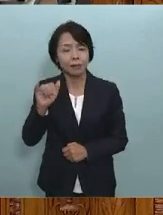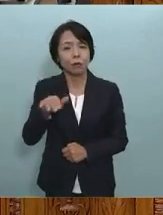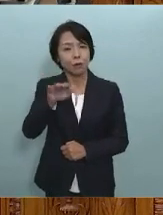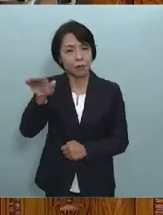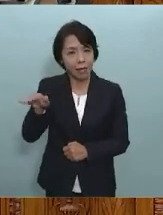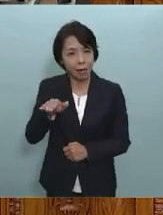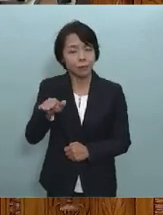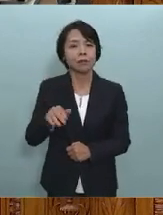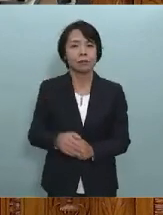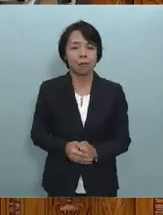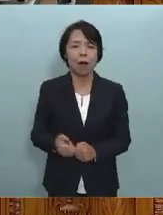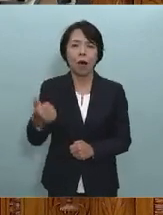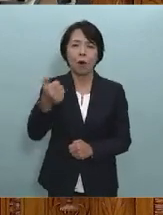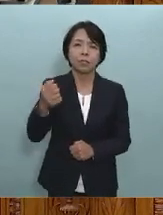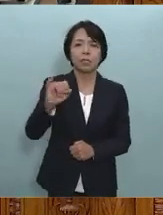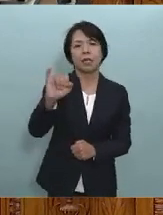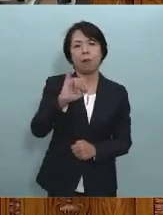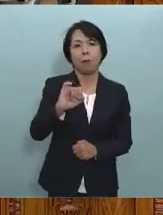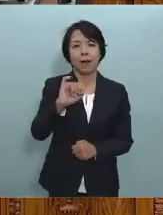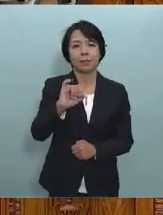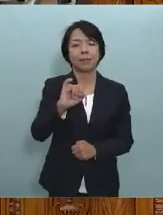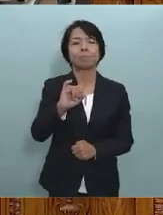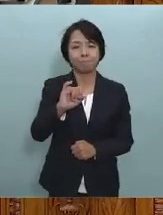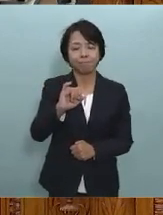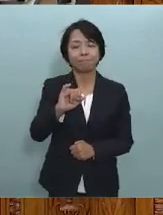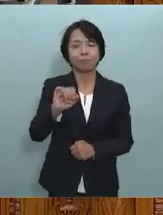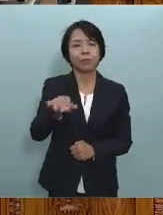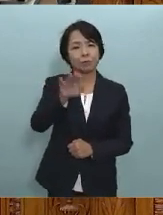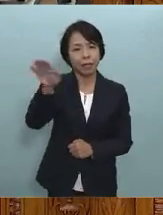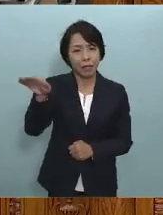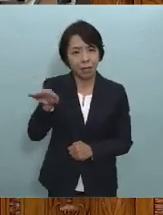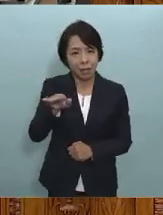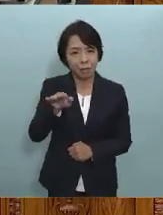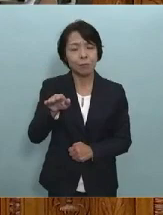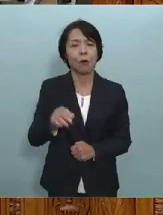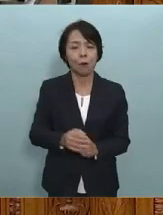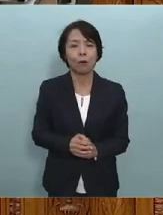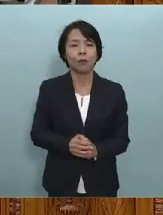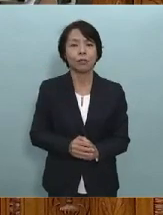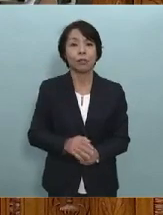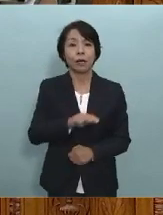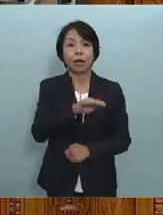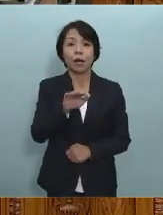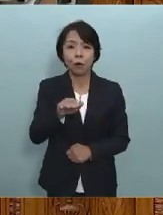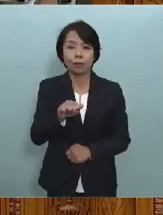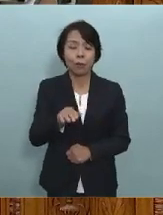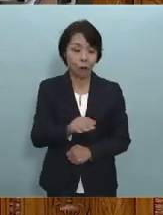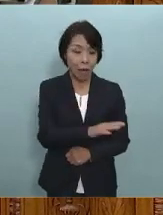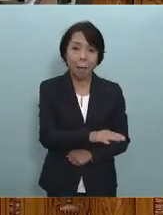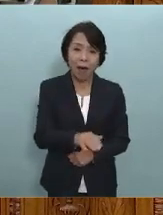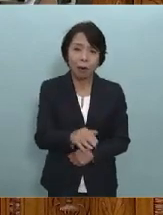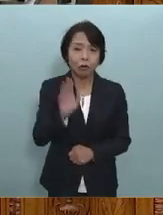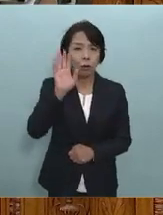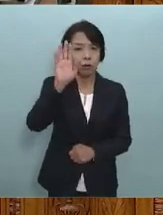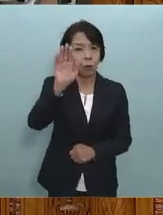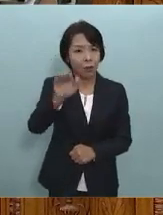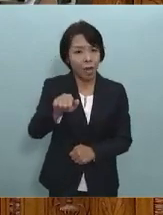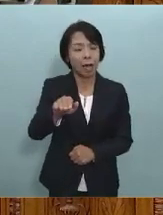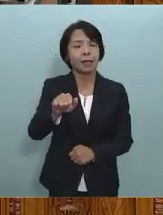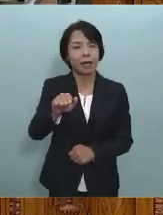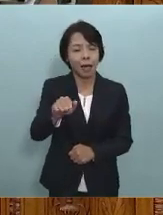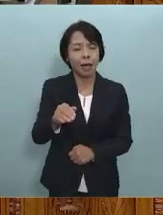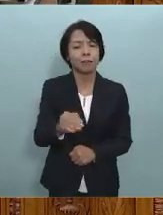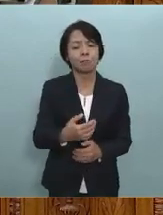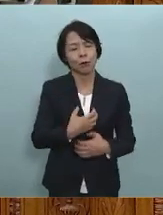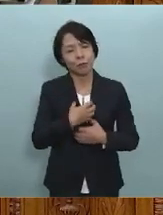やおじいちゃまおばあちゃま祖父母の世代も子供さんやお孫さんの将来が気がかり